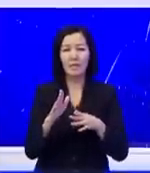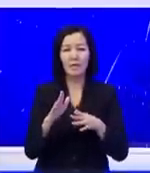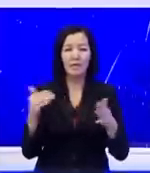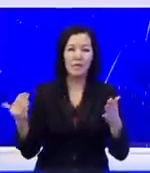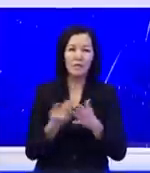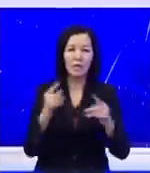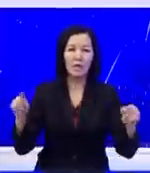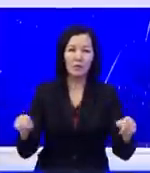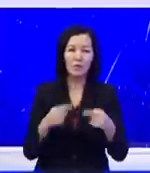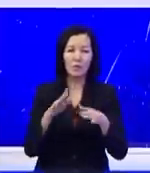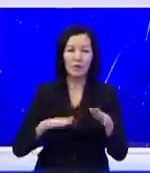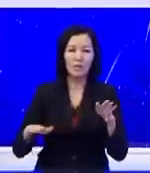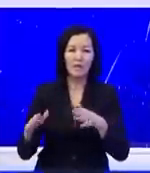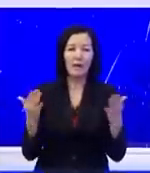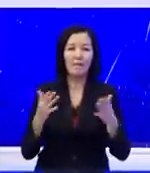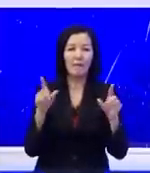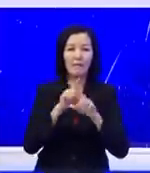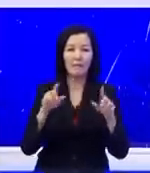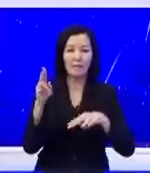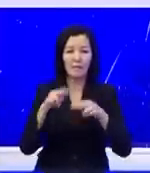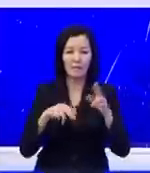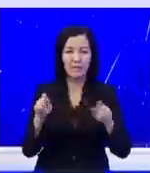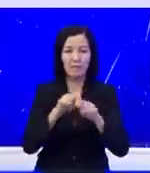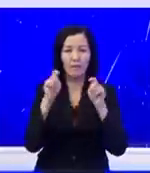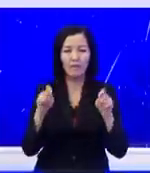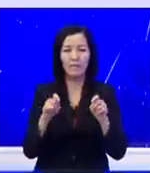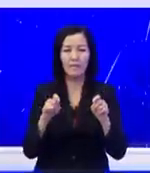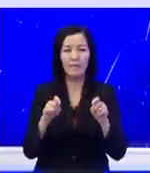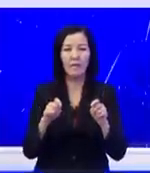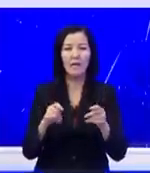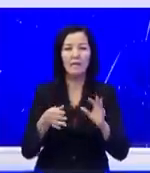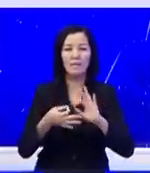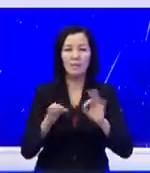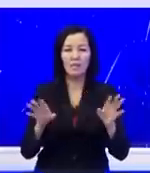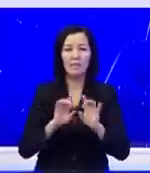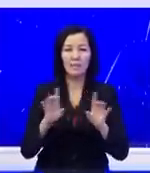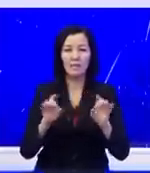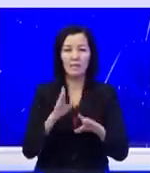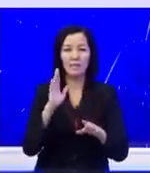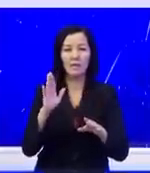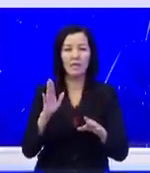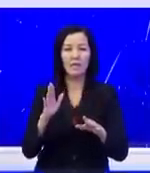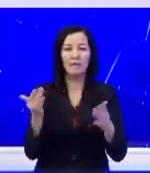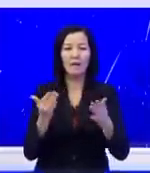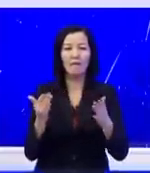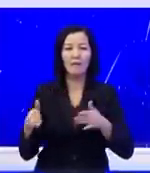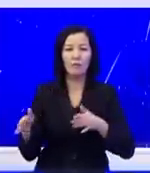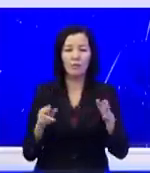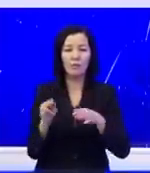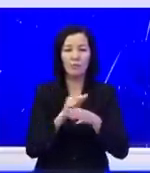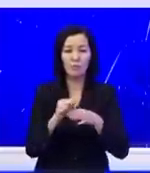қайта түлеген өңірде тағы қандай нысандар бой көтеріп жатыр. Ел үшін өзекті елді мекен жолдары қаншалықты